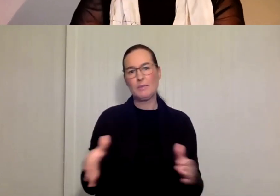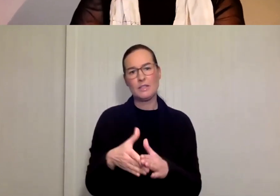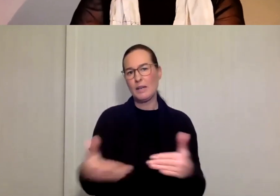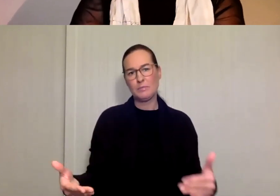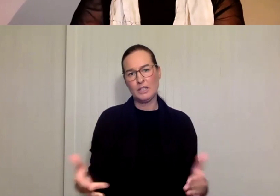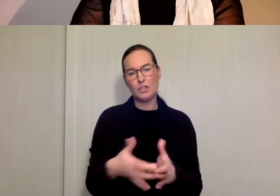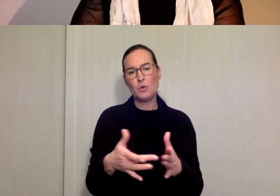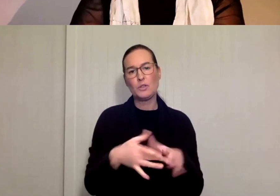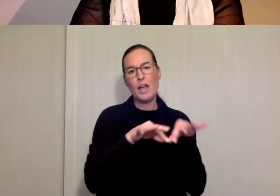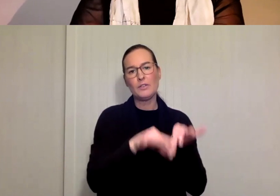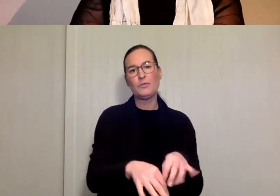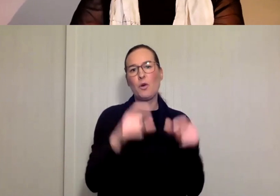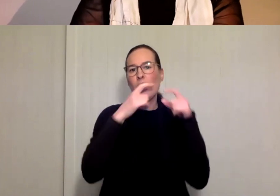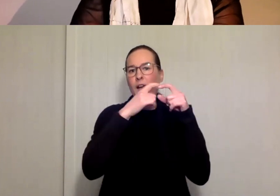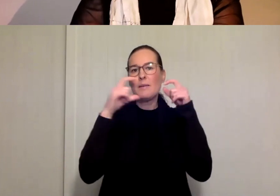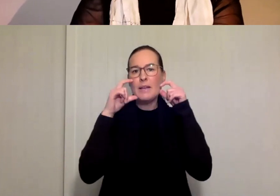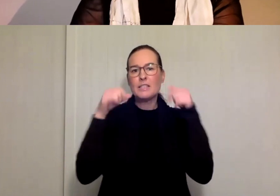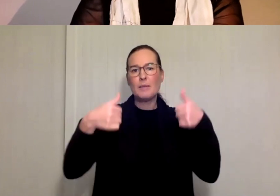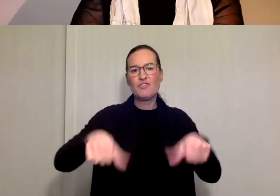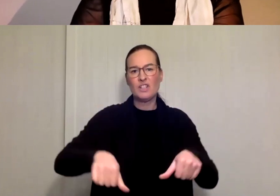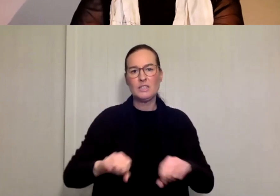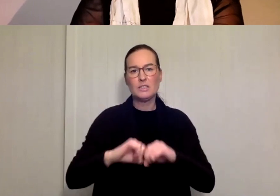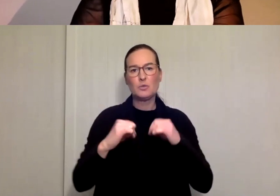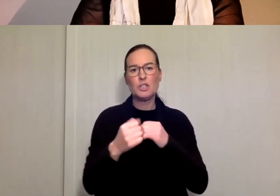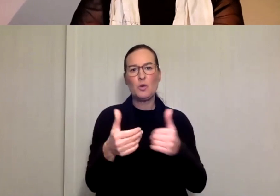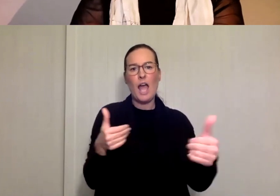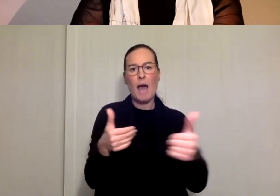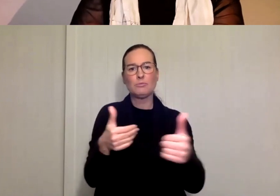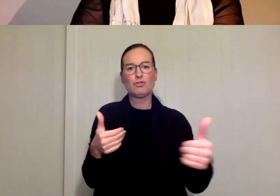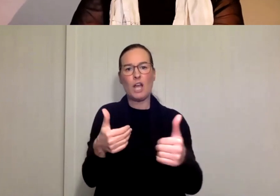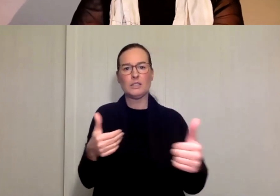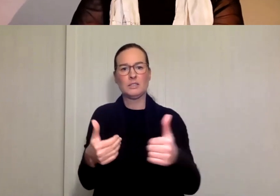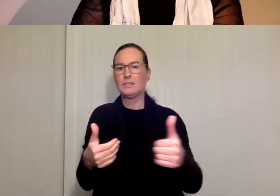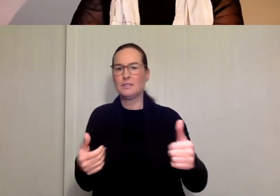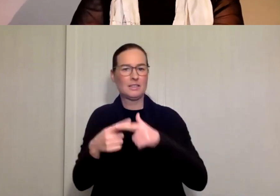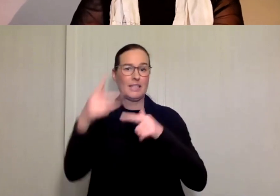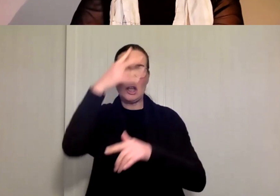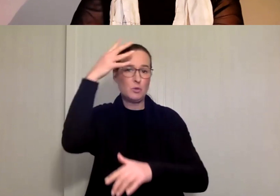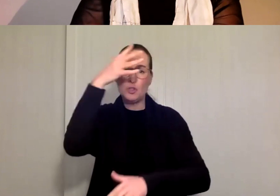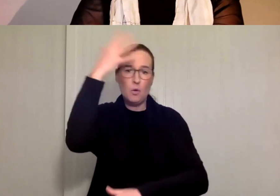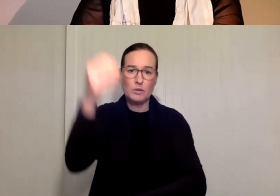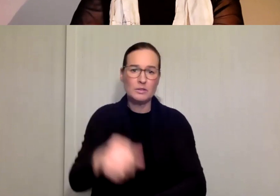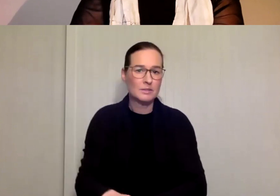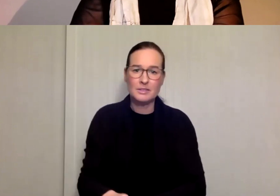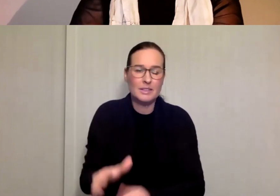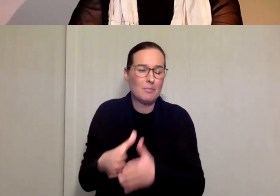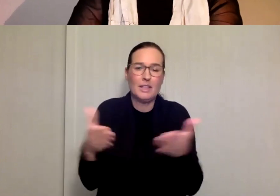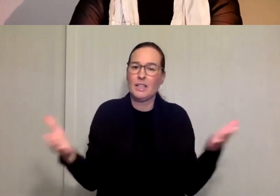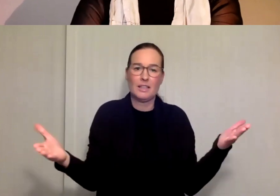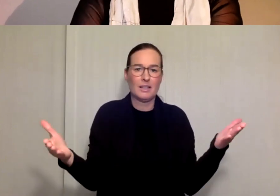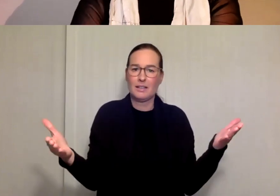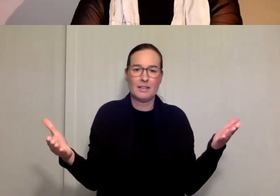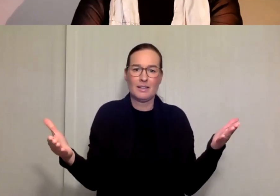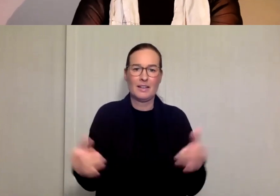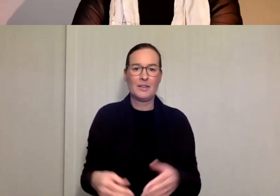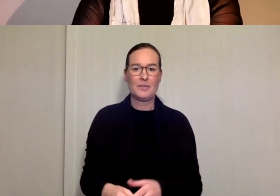die Situation des Abstandshaltens oder so natürlich eine komplette Illusion ist. Eine komplette Illusion ist. Wir haben ja seit heute oder gestern